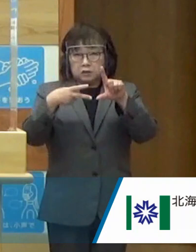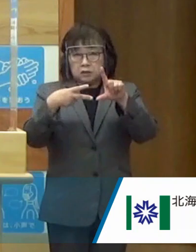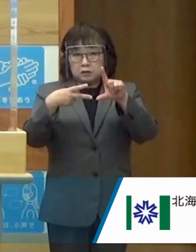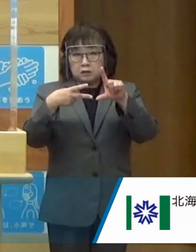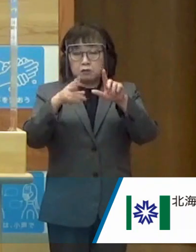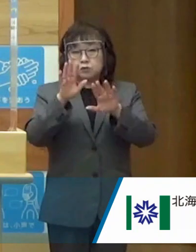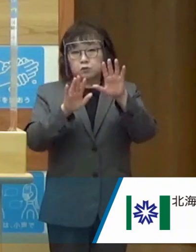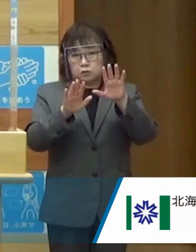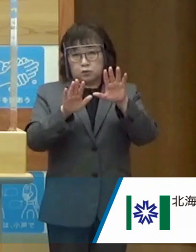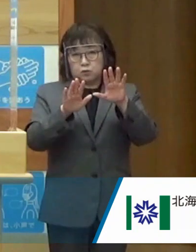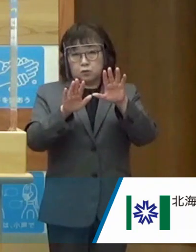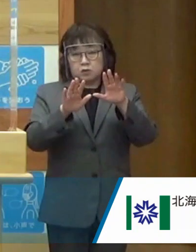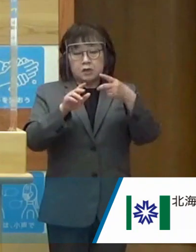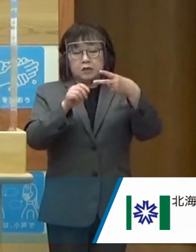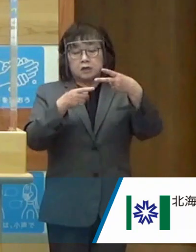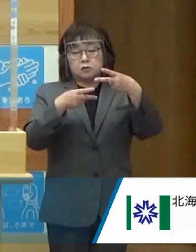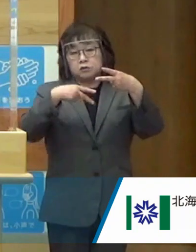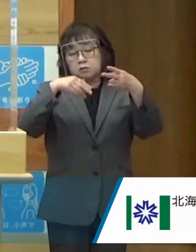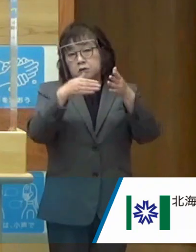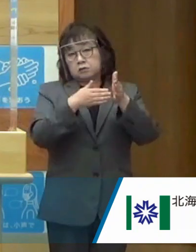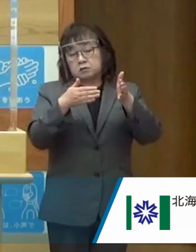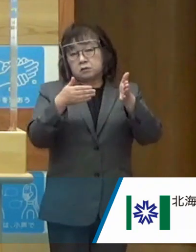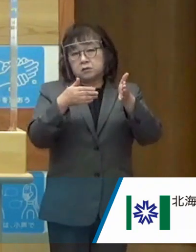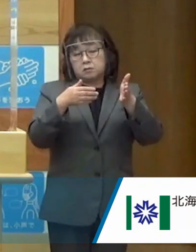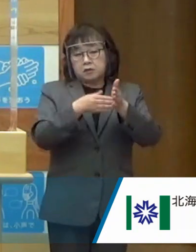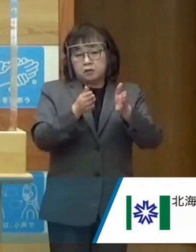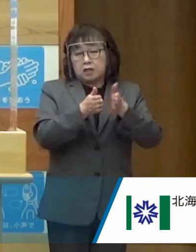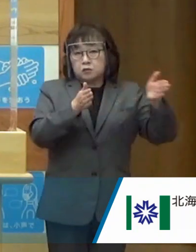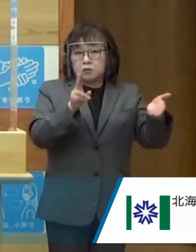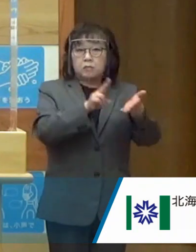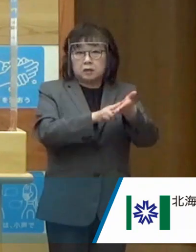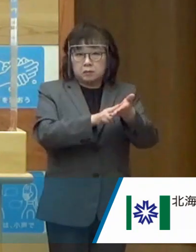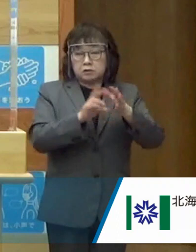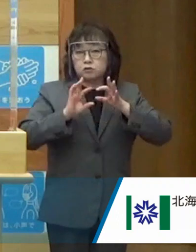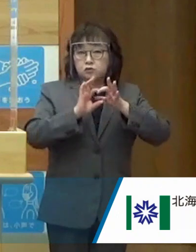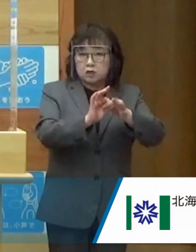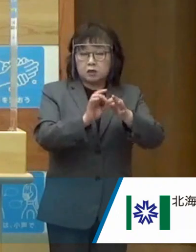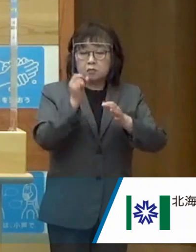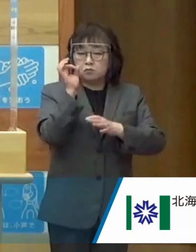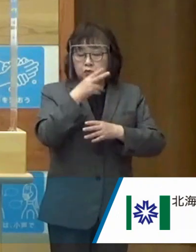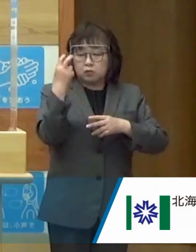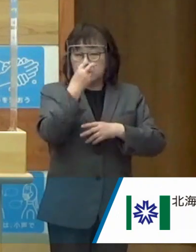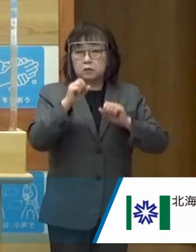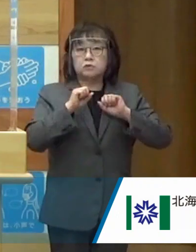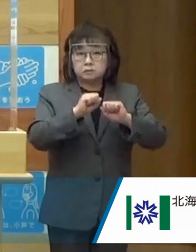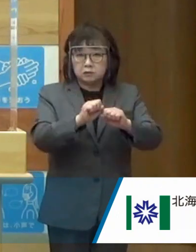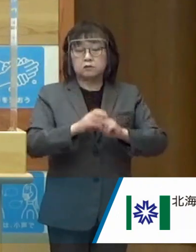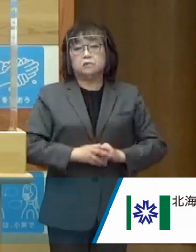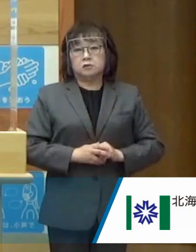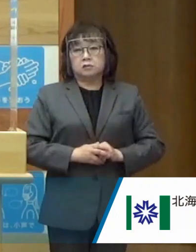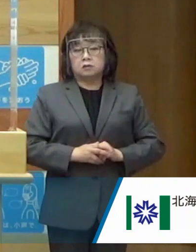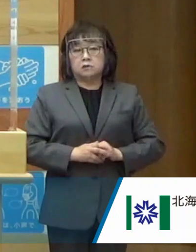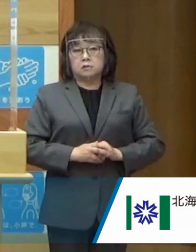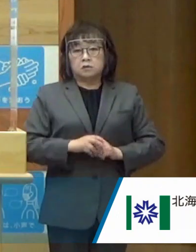状況なんですけれども、2月末までの延長をすでに決定しております。引き続き実施をしていきます。